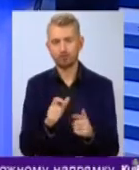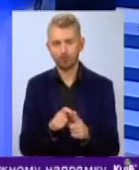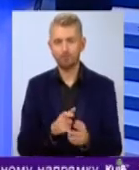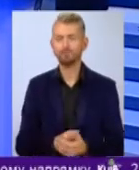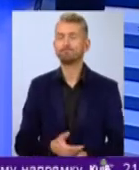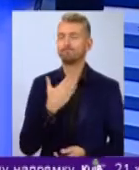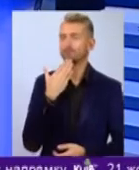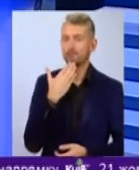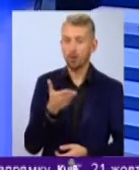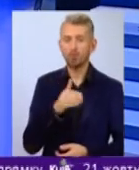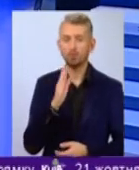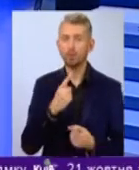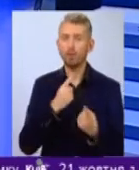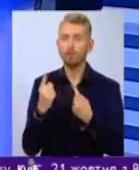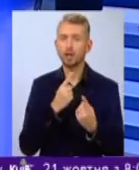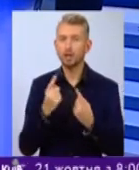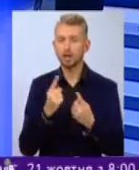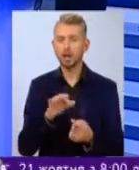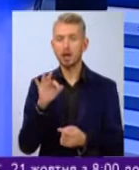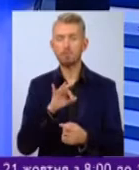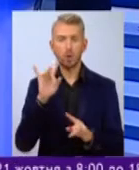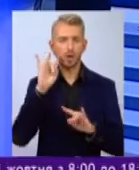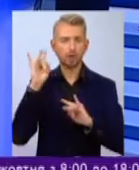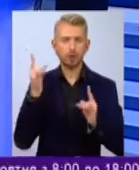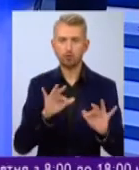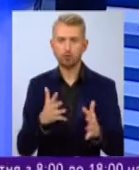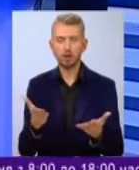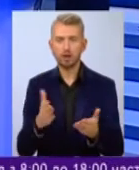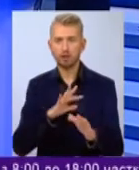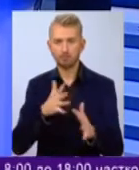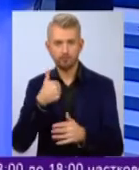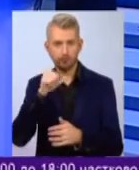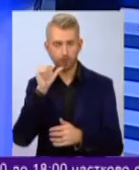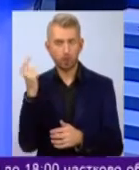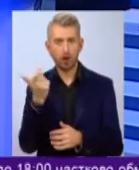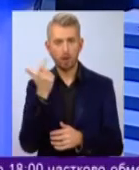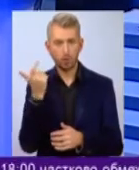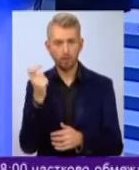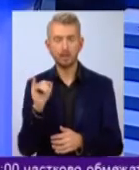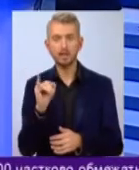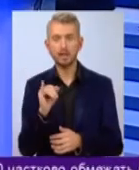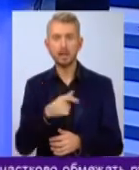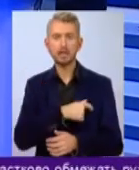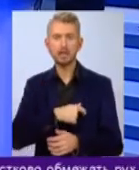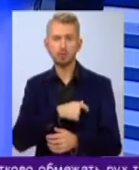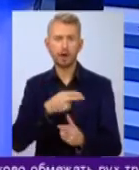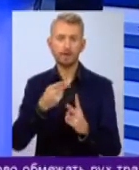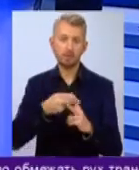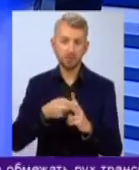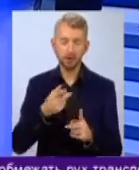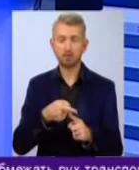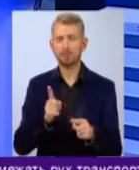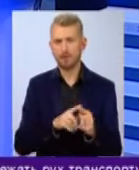Лілю. Ну, а ми будемо говорити про резонансну подію, яка відбулася вчора у Харкові, і депутатські пільги. Тож все по